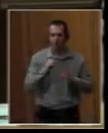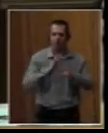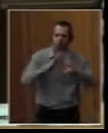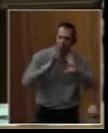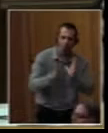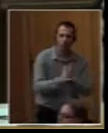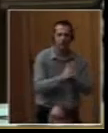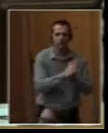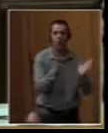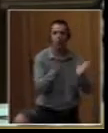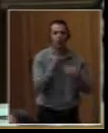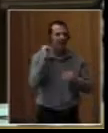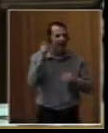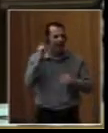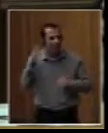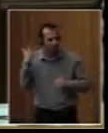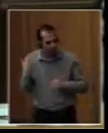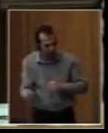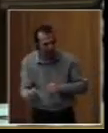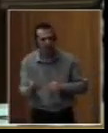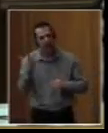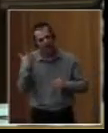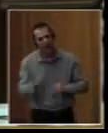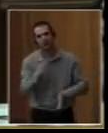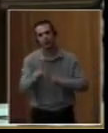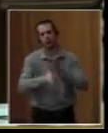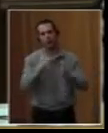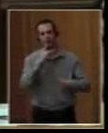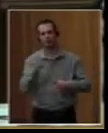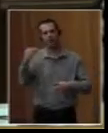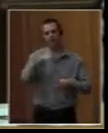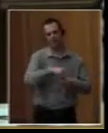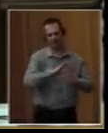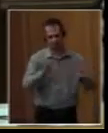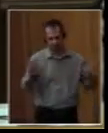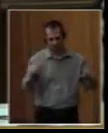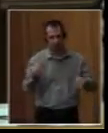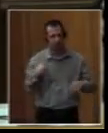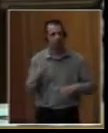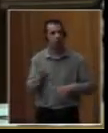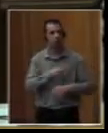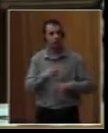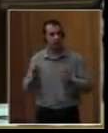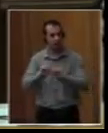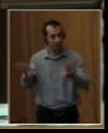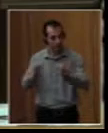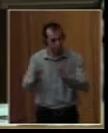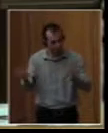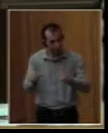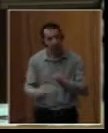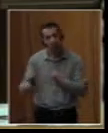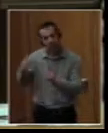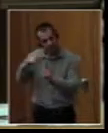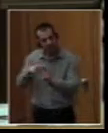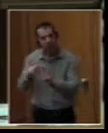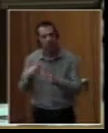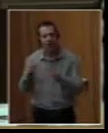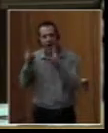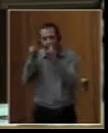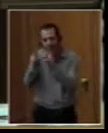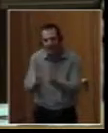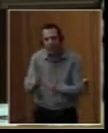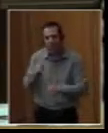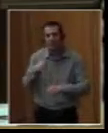εκδηλώσεις μας. Για να εξασφαλίσουμε σωστή πληροφόρηση όλων, η ιστοσελίδα μας έχει ελεγχθεί και αποτελεί μία από τις πιο προσβάσιμες τοσιλίδες